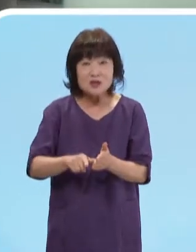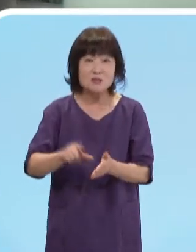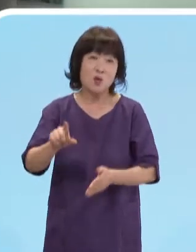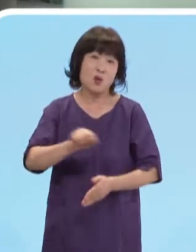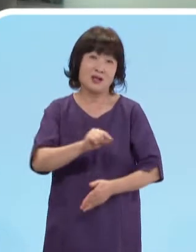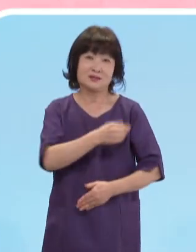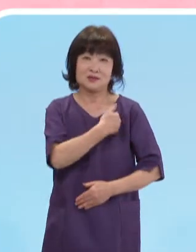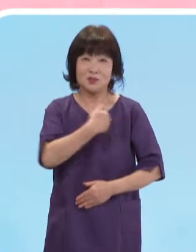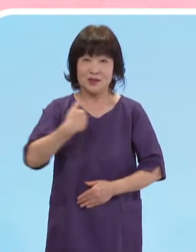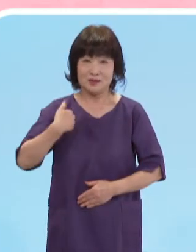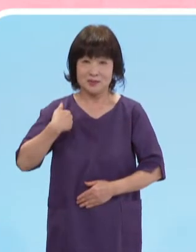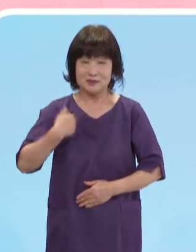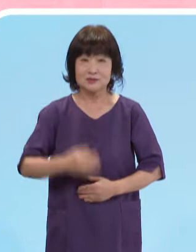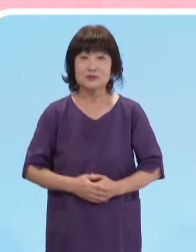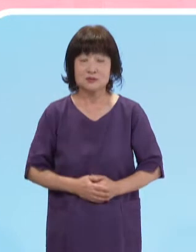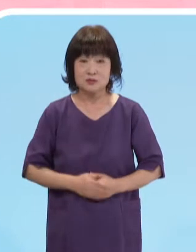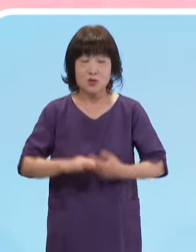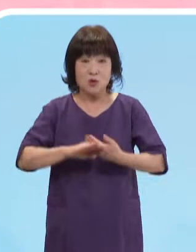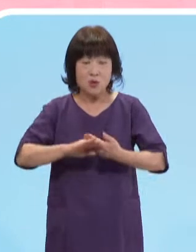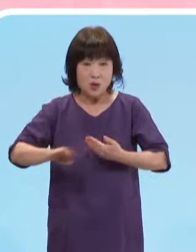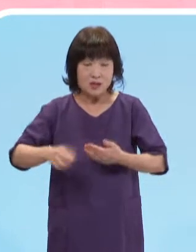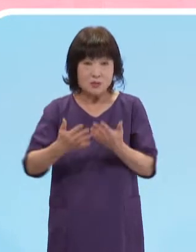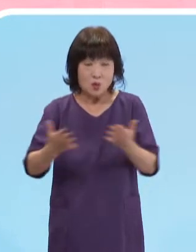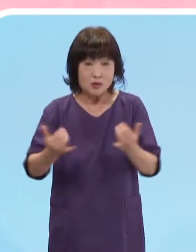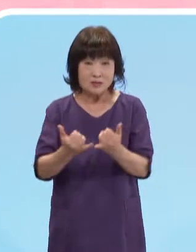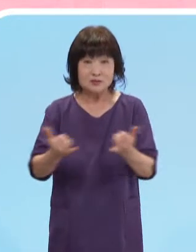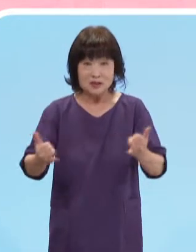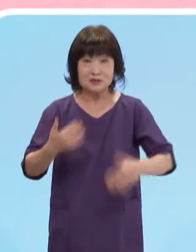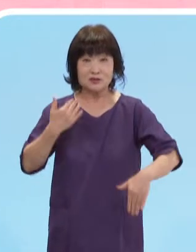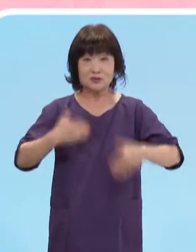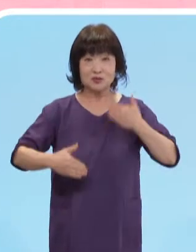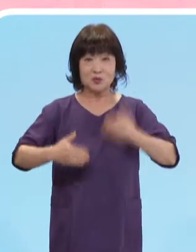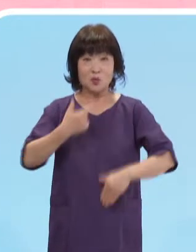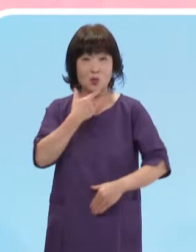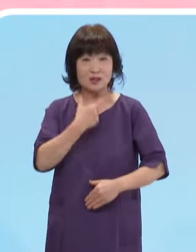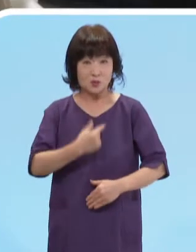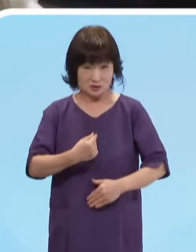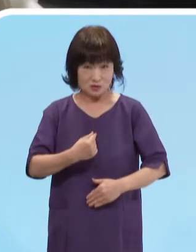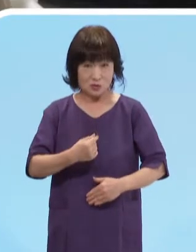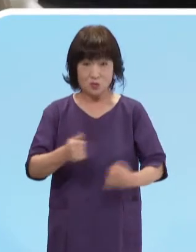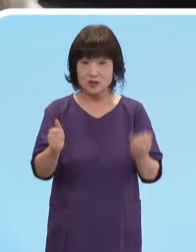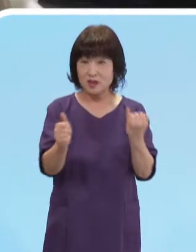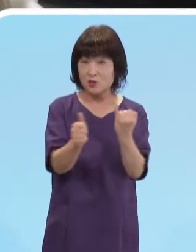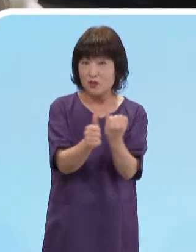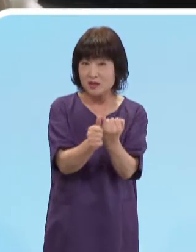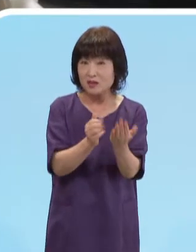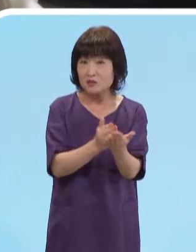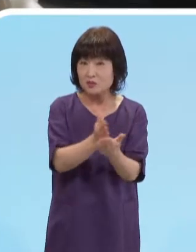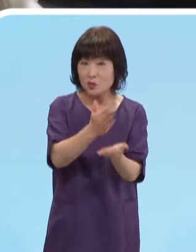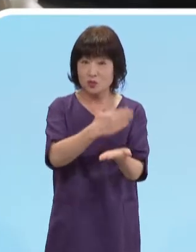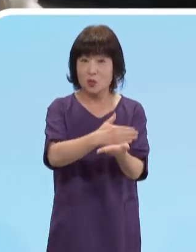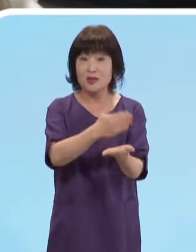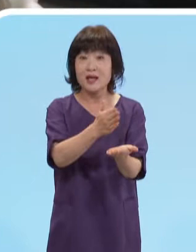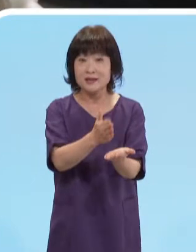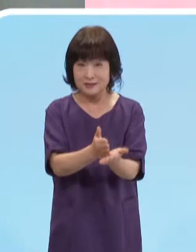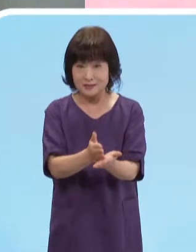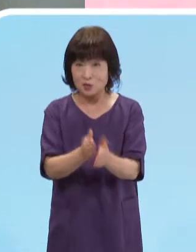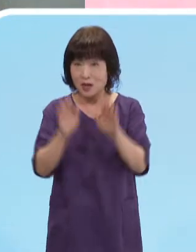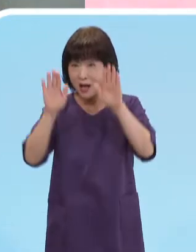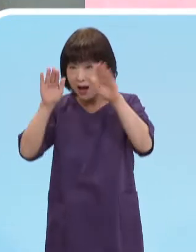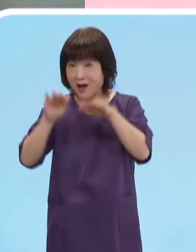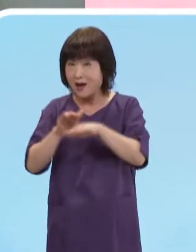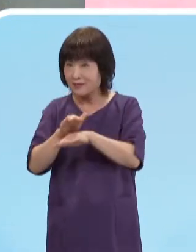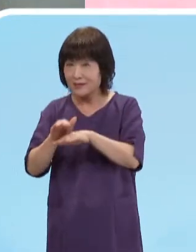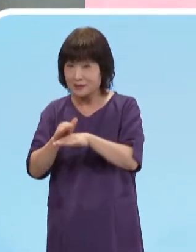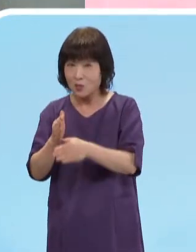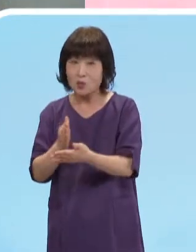他にもたくさんの人に喜んでほしいと ウェディングケーキや愛犬用のケーキな